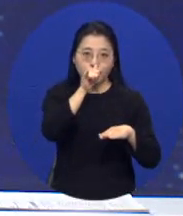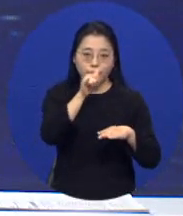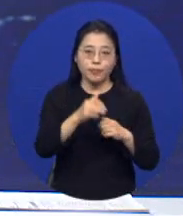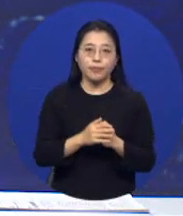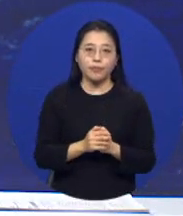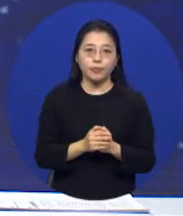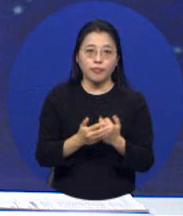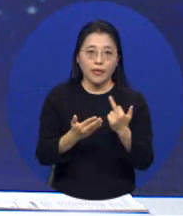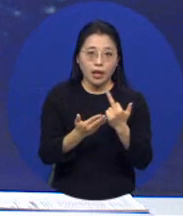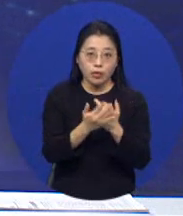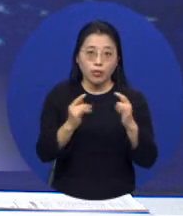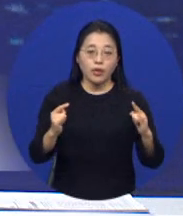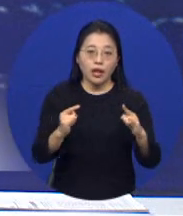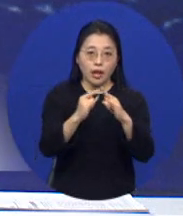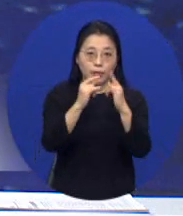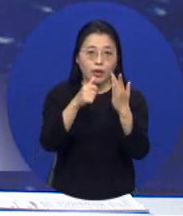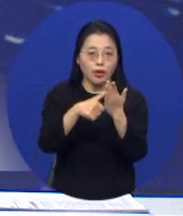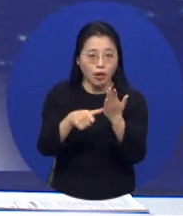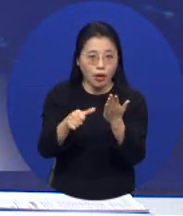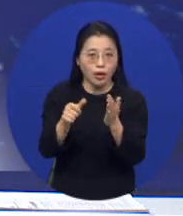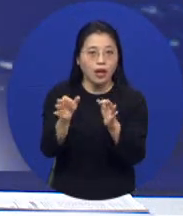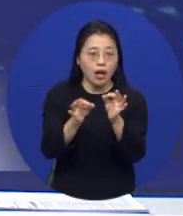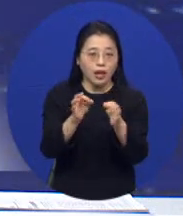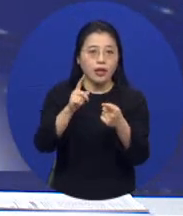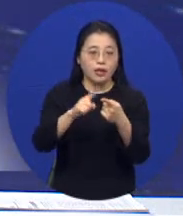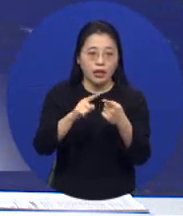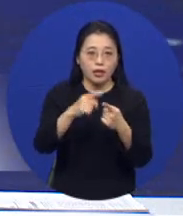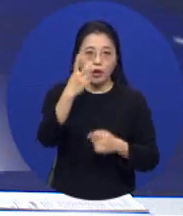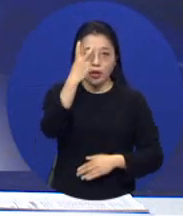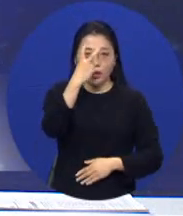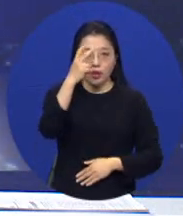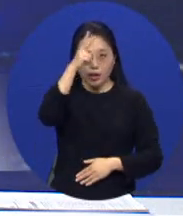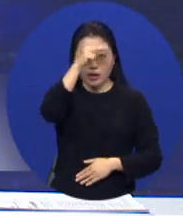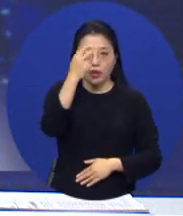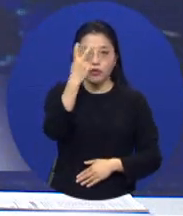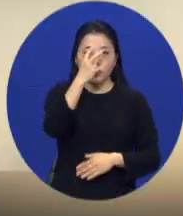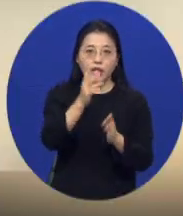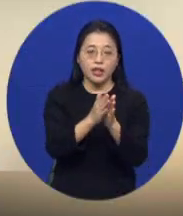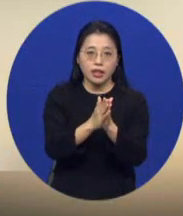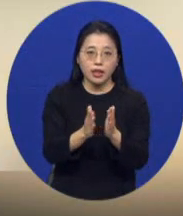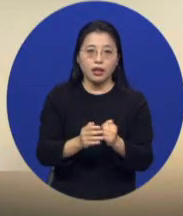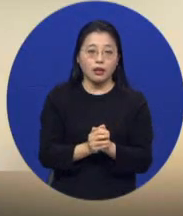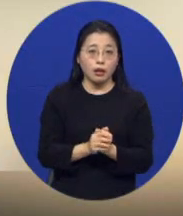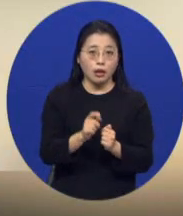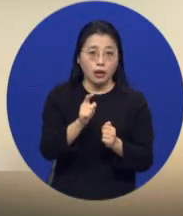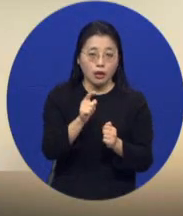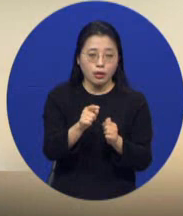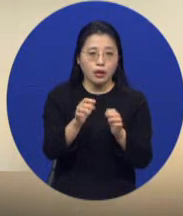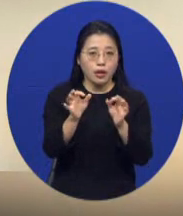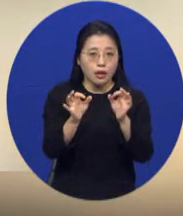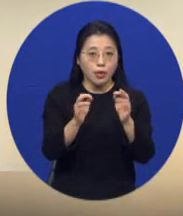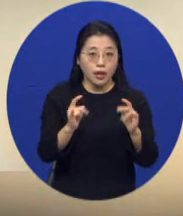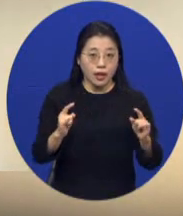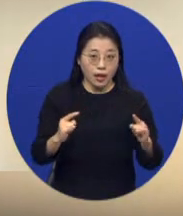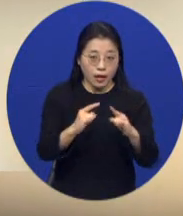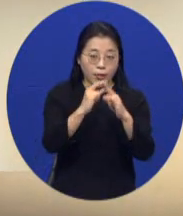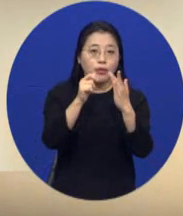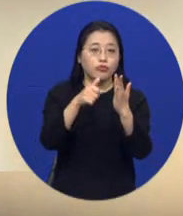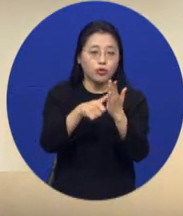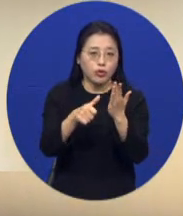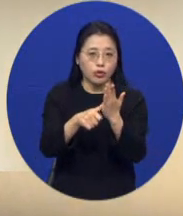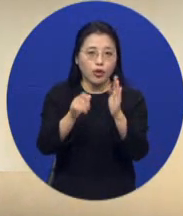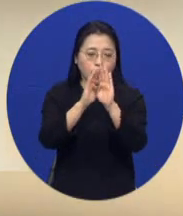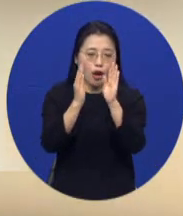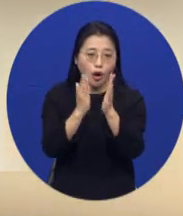제주도는 한 캠핑 용품 업체에 대해 경찰이 수사에 착수했습니다이 업체는 캠핑용품 세트를 전부